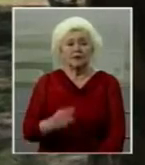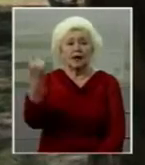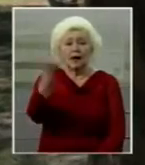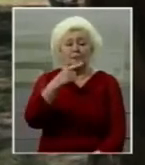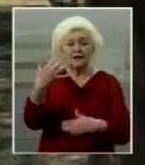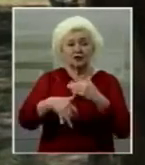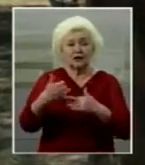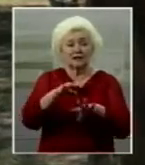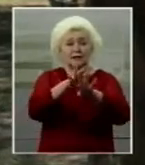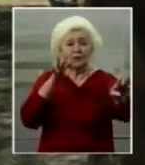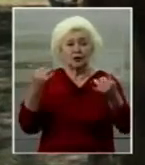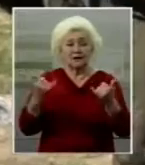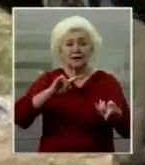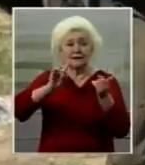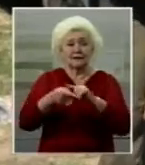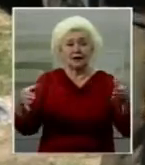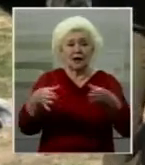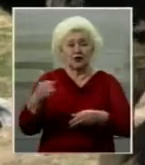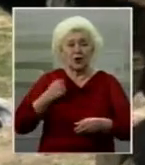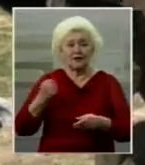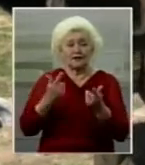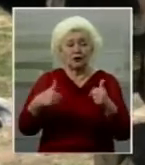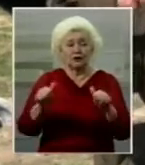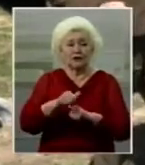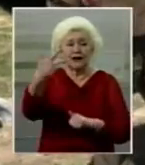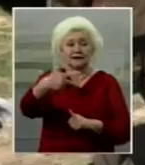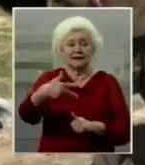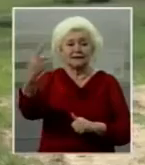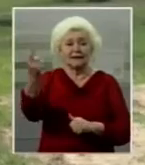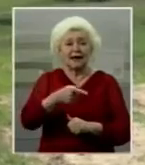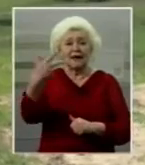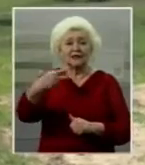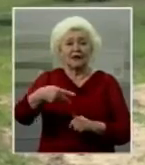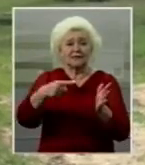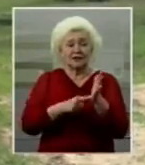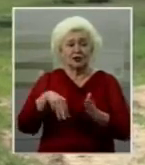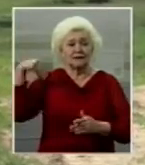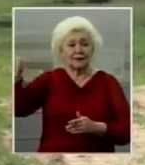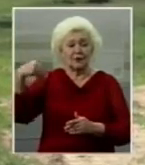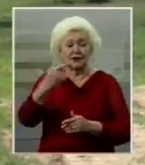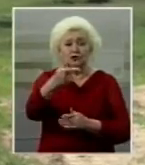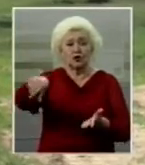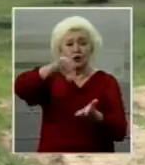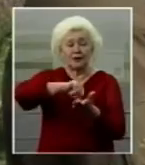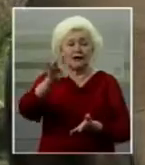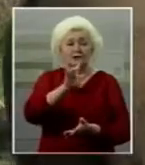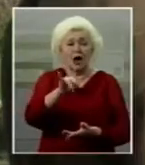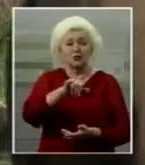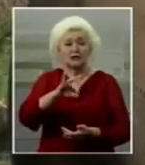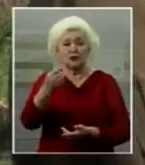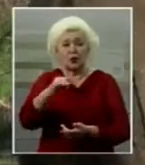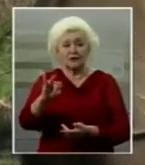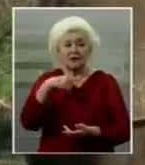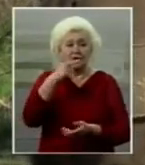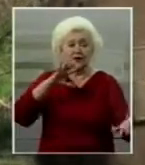Першою серед батальйонів сьогодні стала команда військової частини 3026 із Запоріжжя. Її представник Роман Устіловський